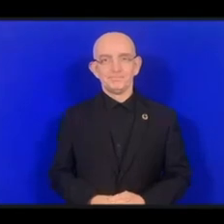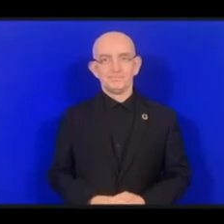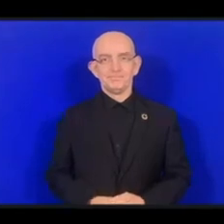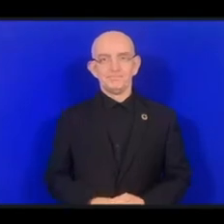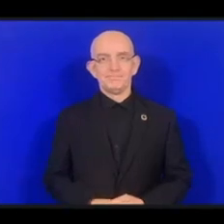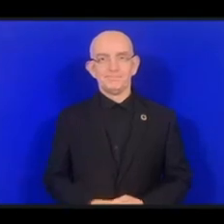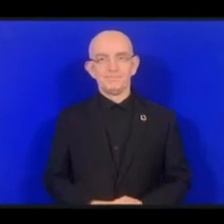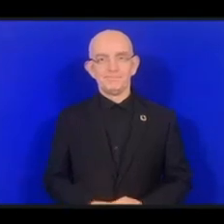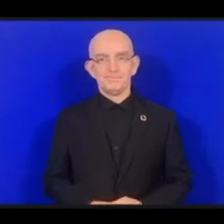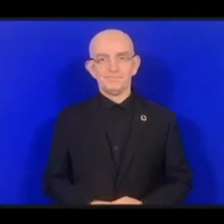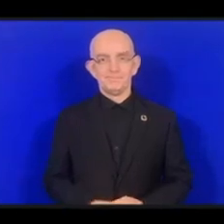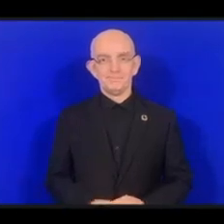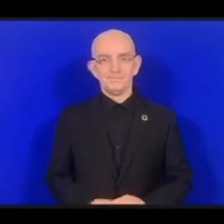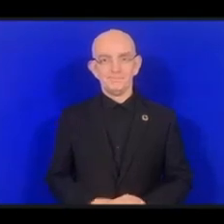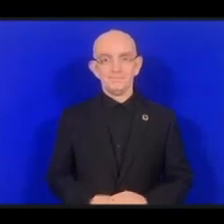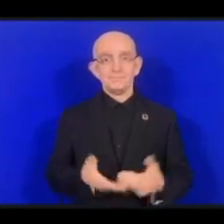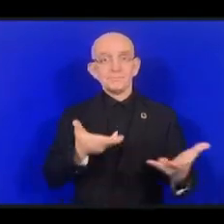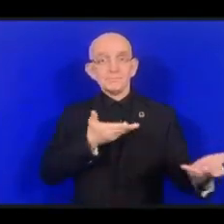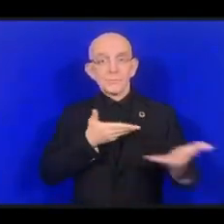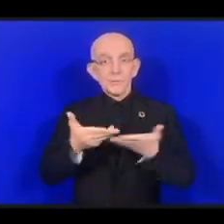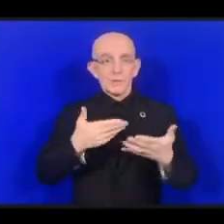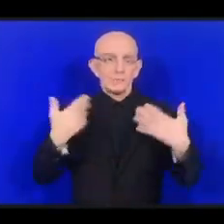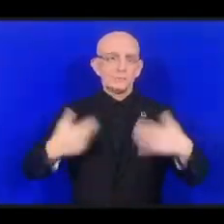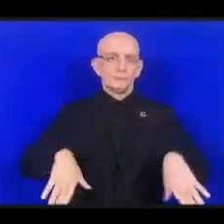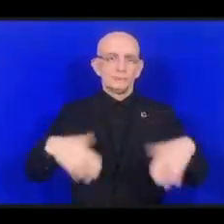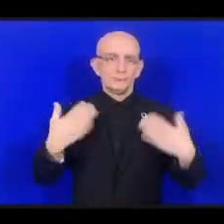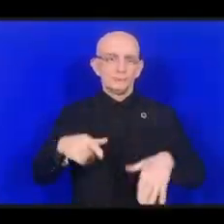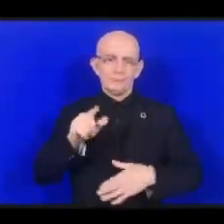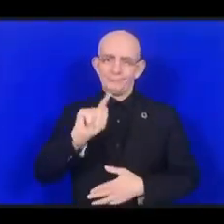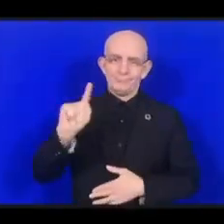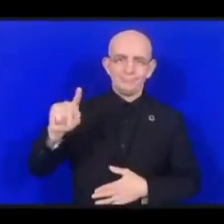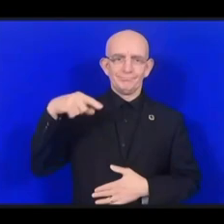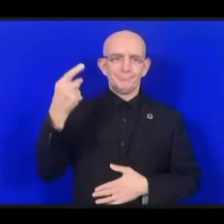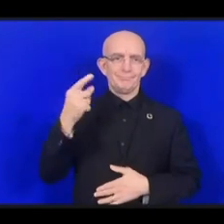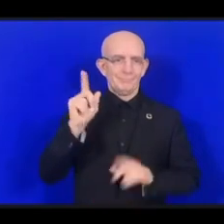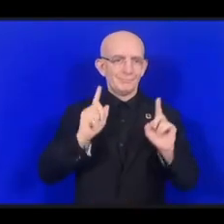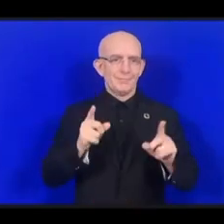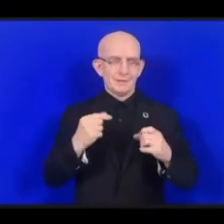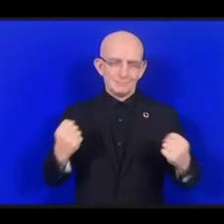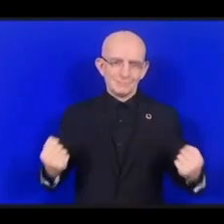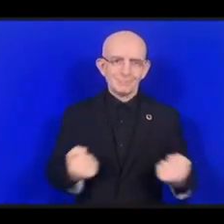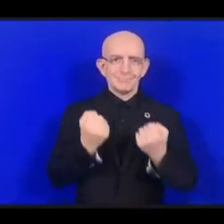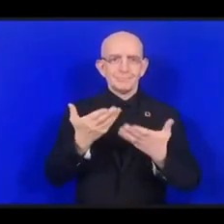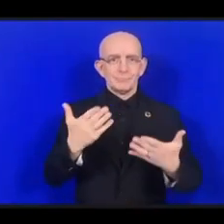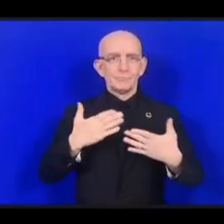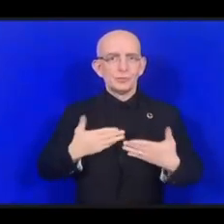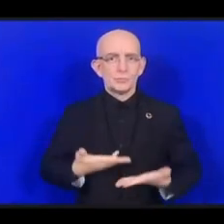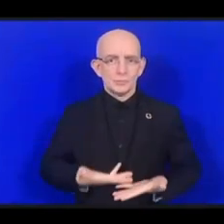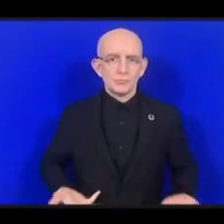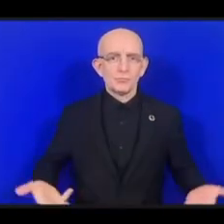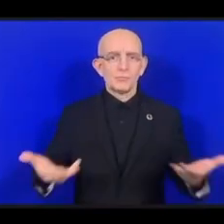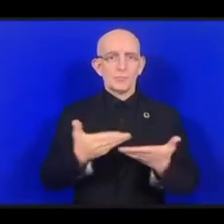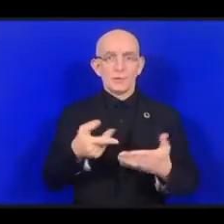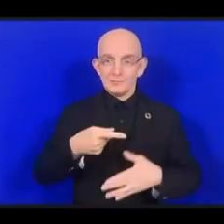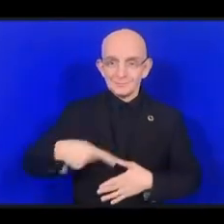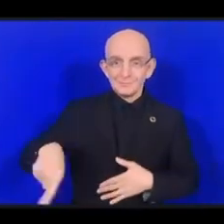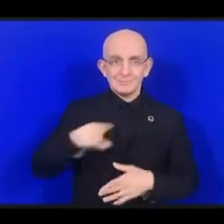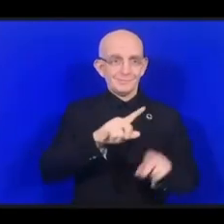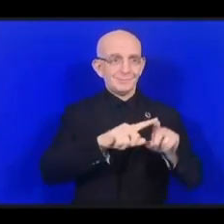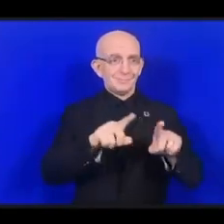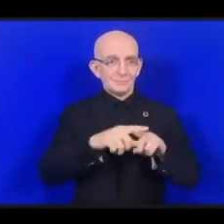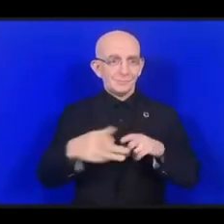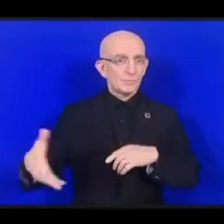2024 la communication est une activité primordiale pour les êtres humains